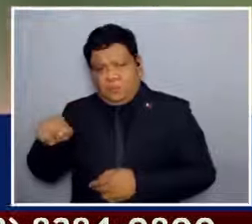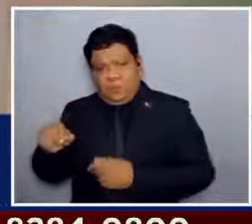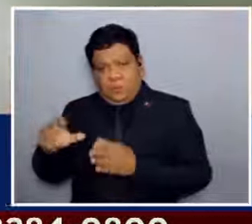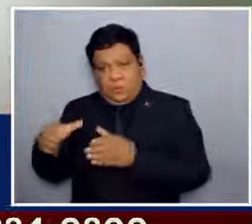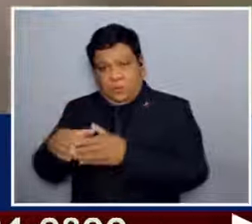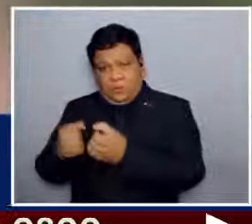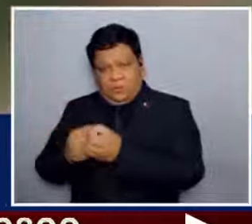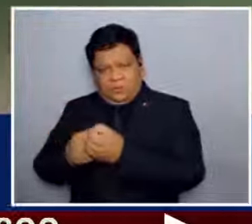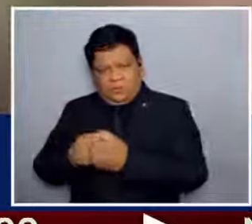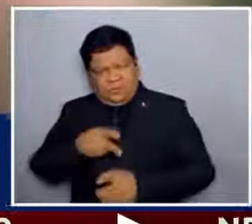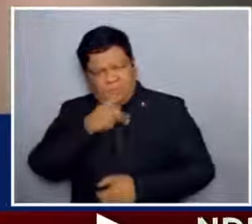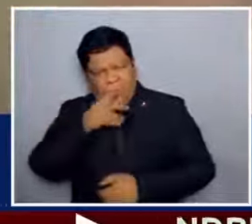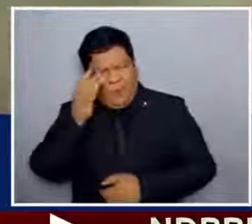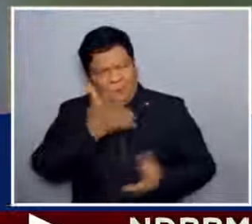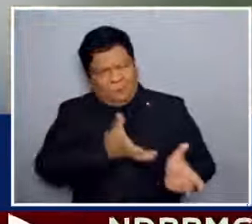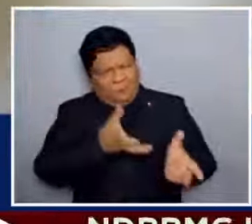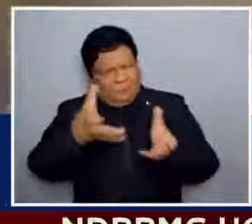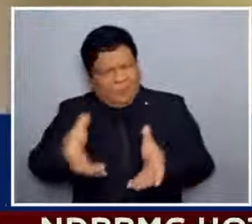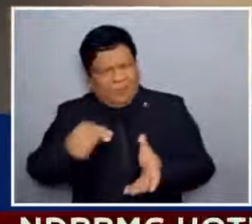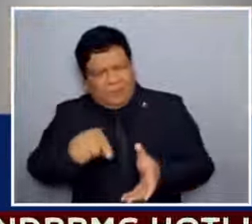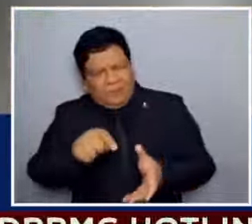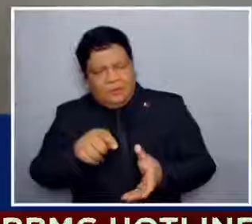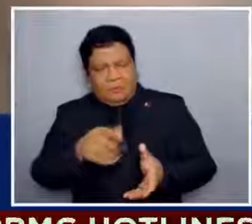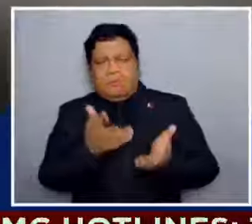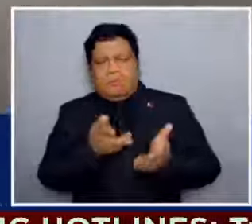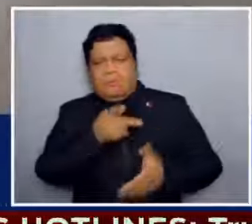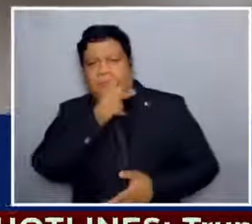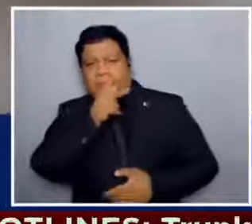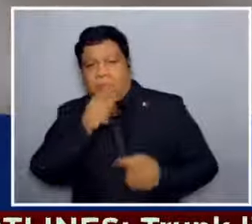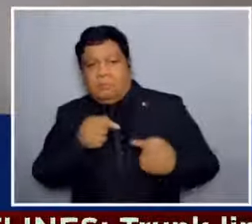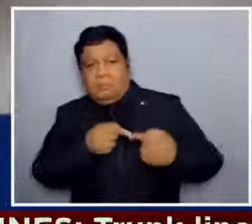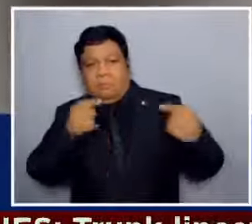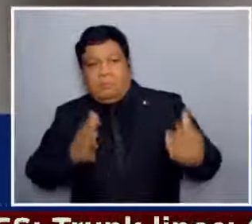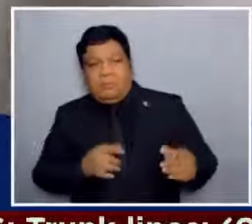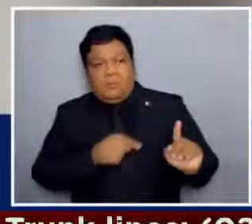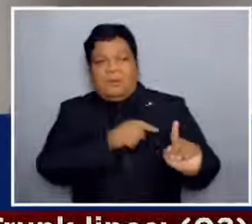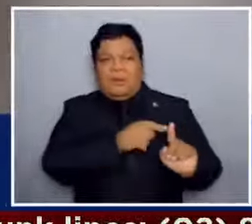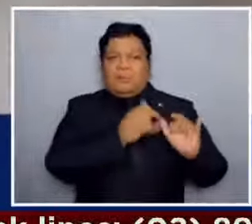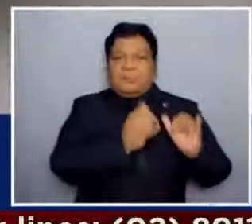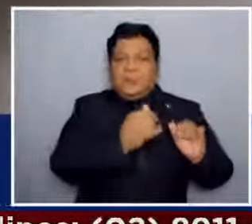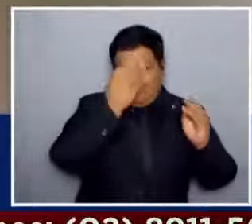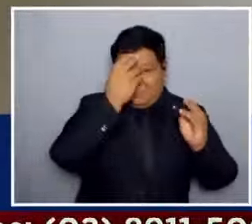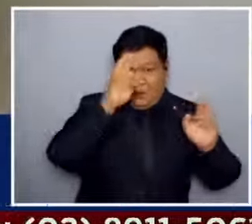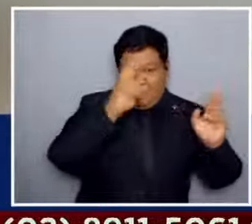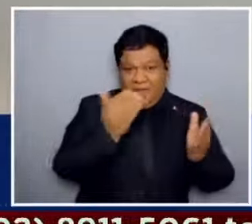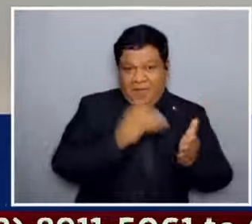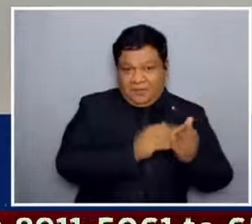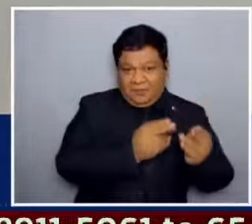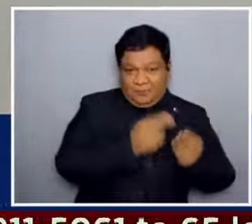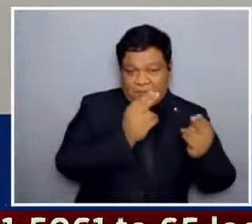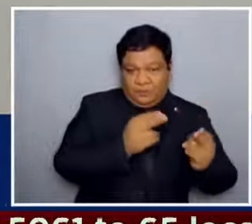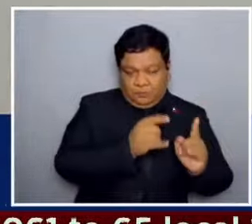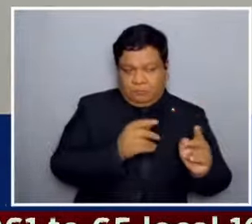nila may pandarayang ginagawa ang kampo ng katunggaling si re-electionist mayor Dimnatang Pansar.